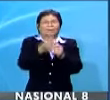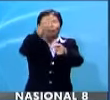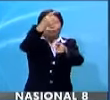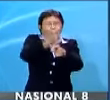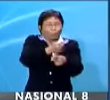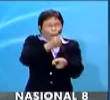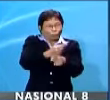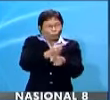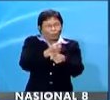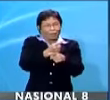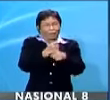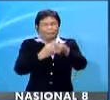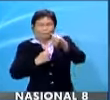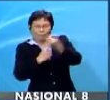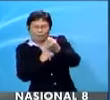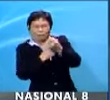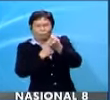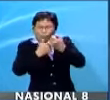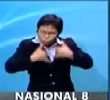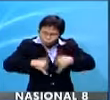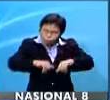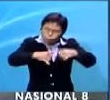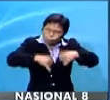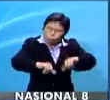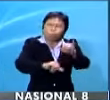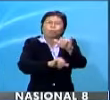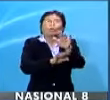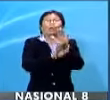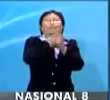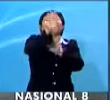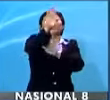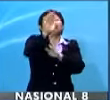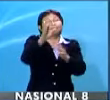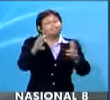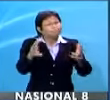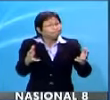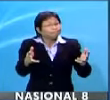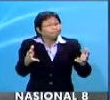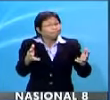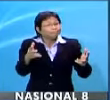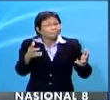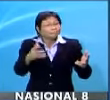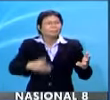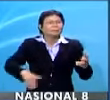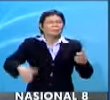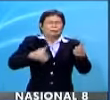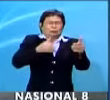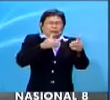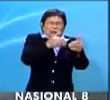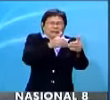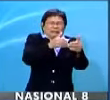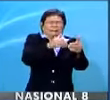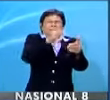ament for sustainable growth after close